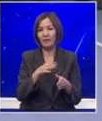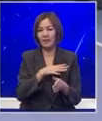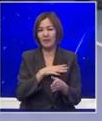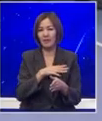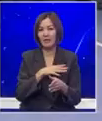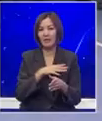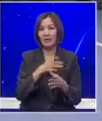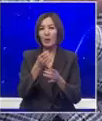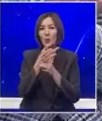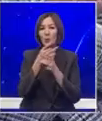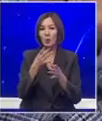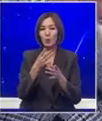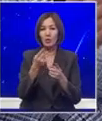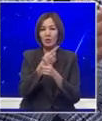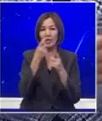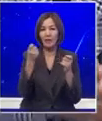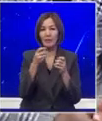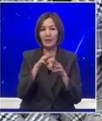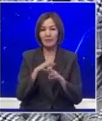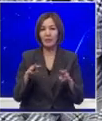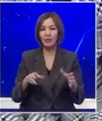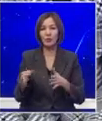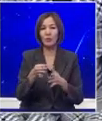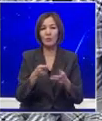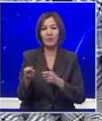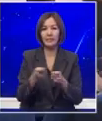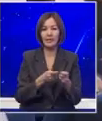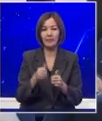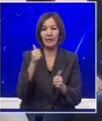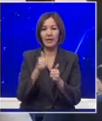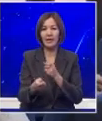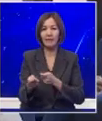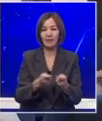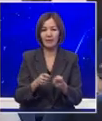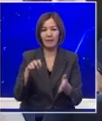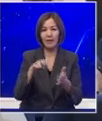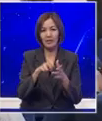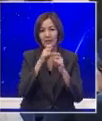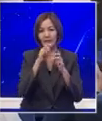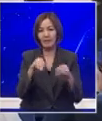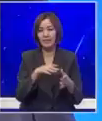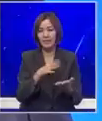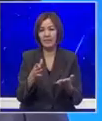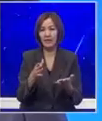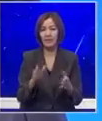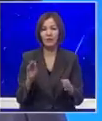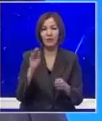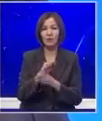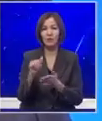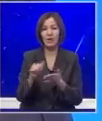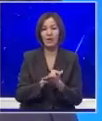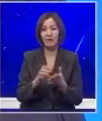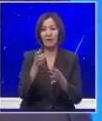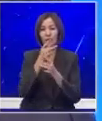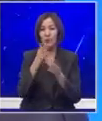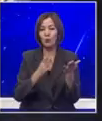Олар мәдениет және ақпарат министрінің сондай-ақ облыс әкімінің әрі басқарманың алғыс хаттарын алды. Оған қоса архив және